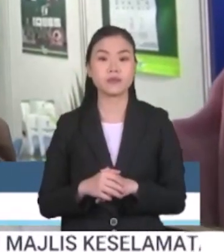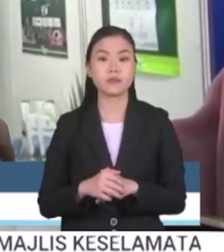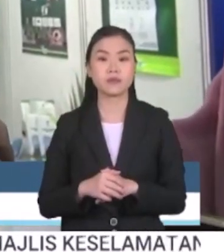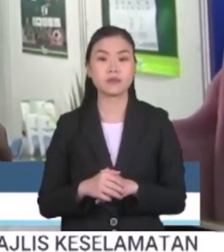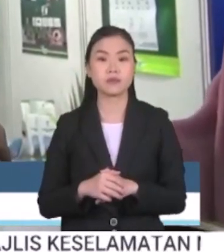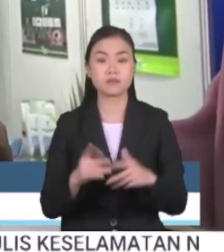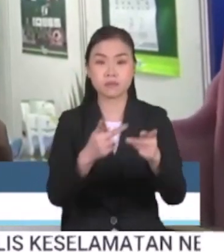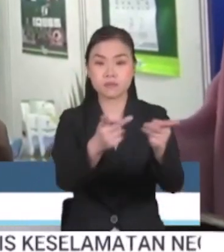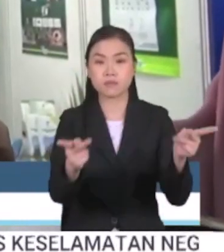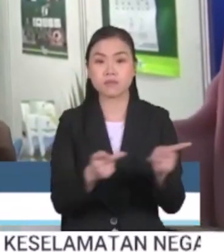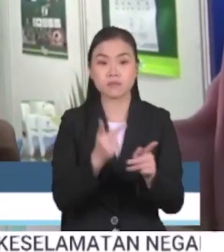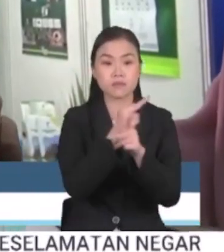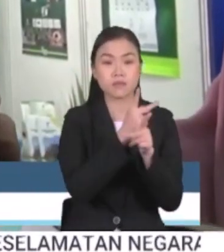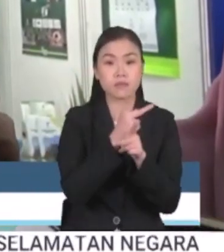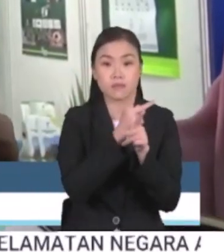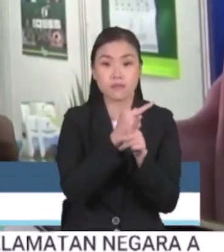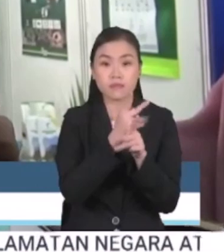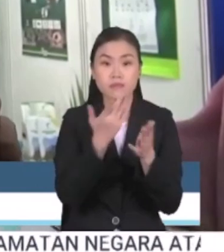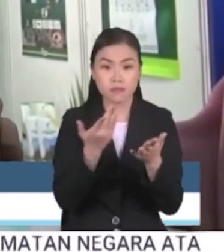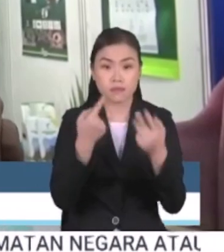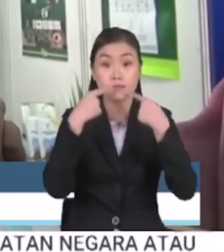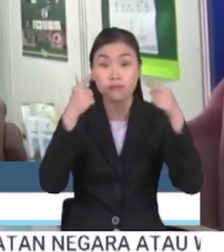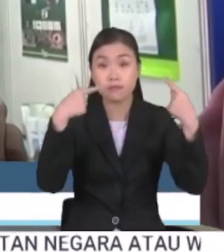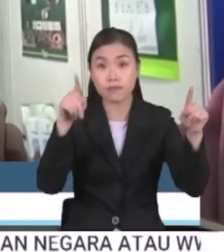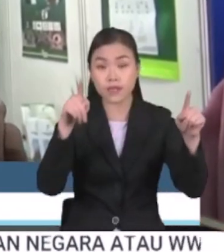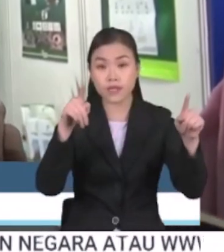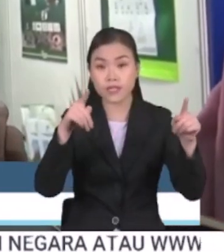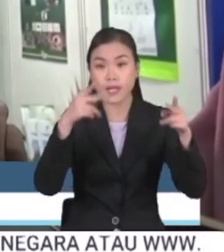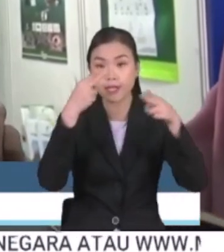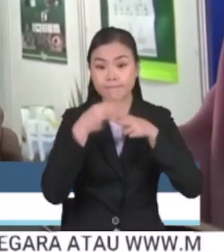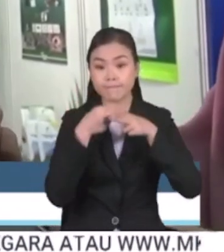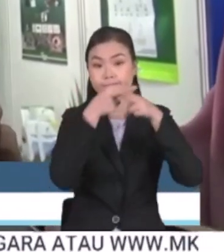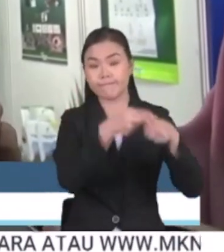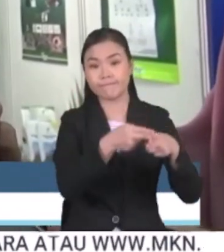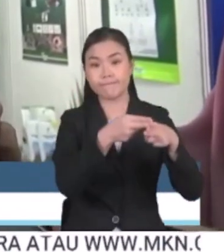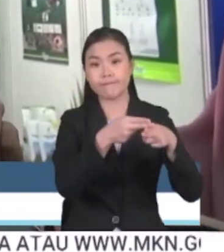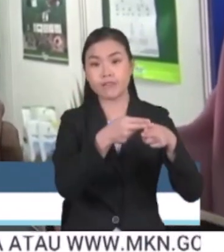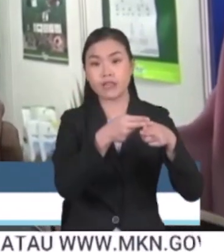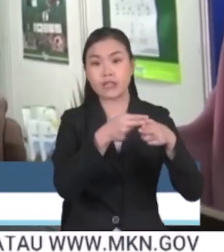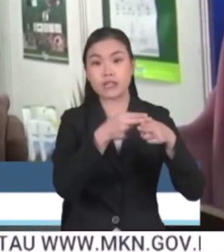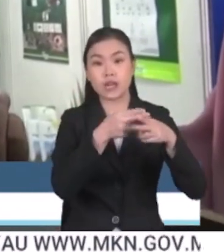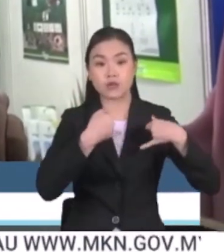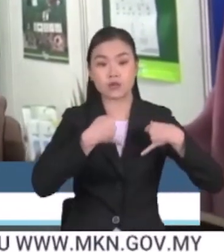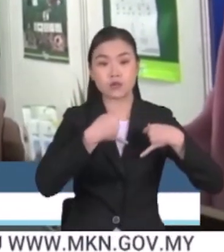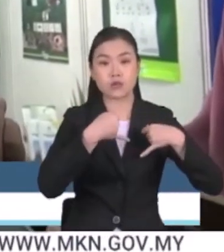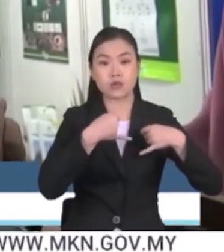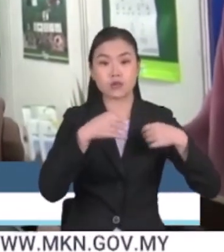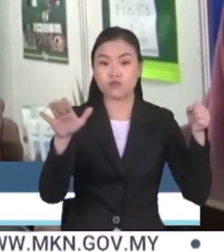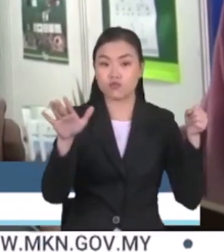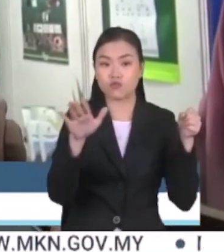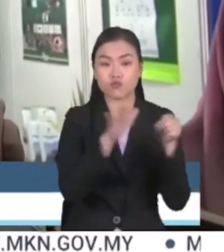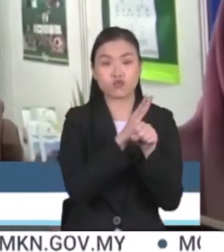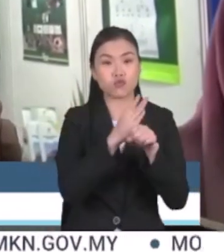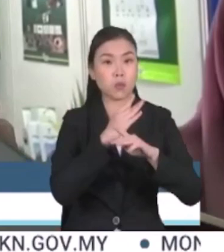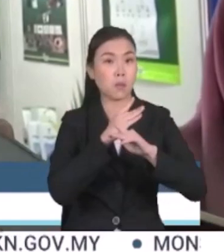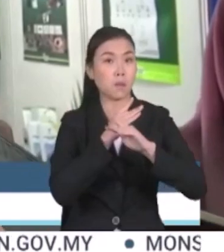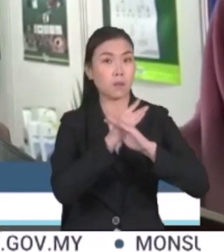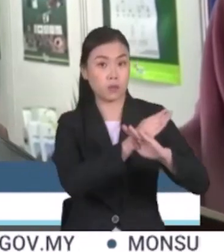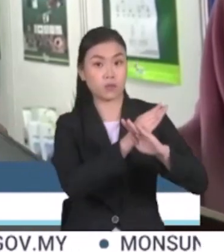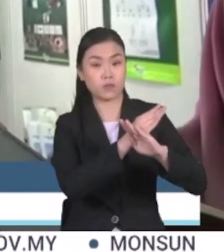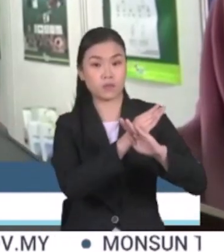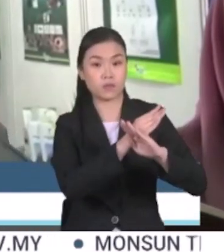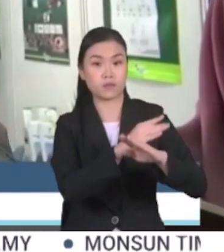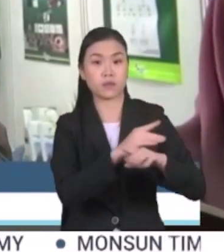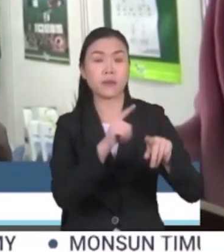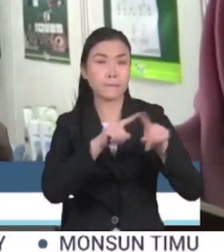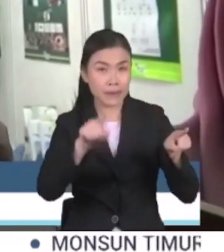kawasan menjaga kawasan perlindungan yang berjaya adalah dinamakan sebagai strict protected. Penuh, protected yang penuh. Walau bagaimanapun